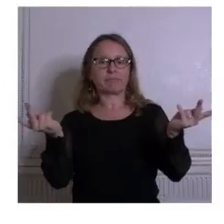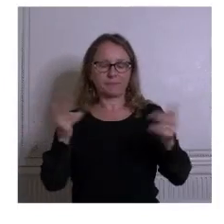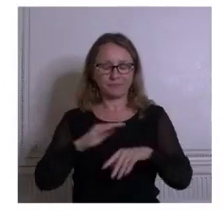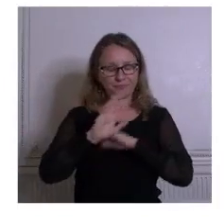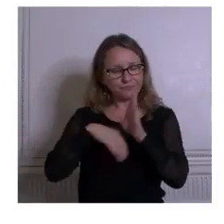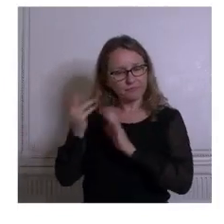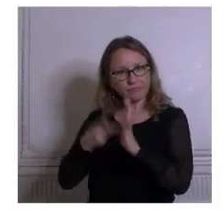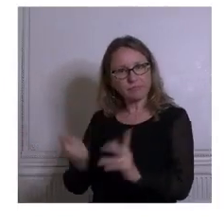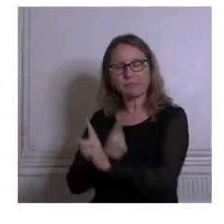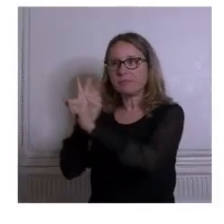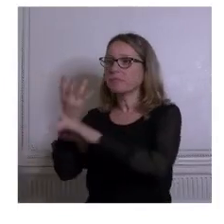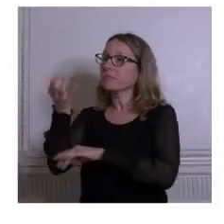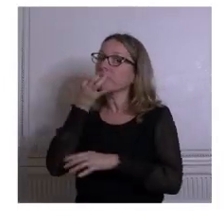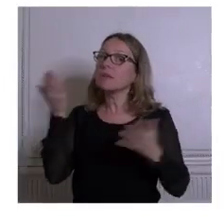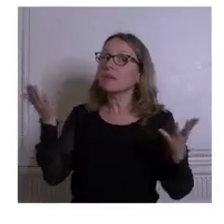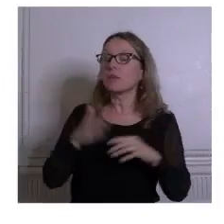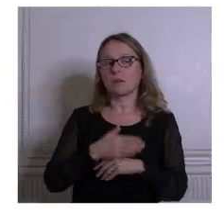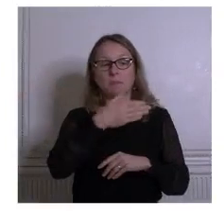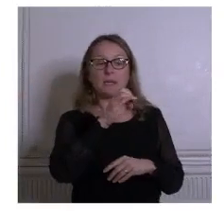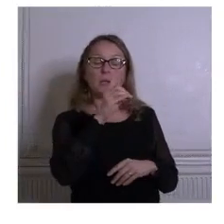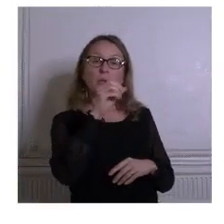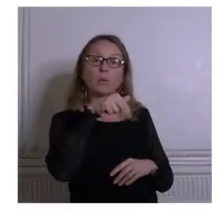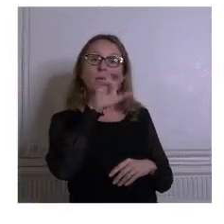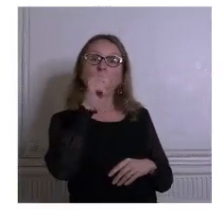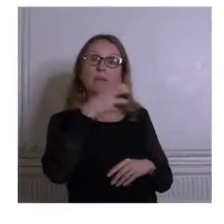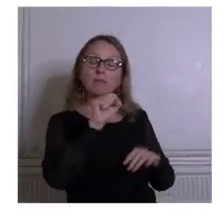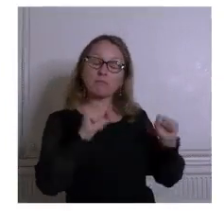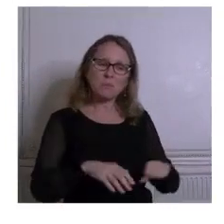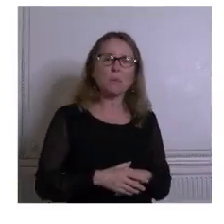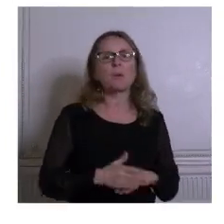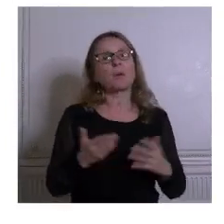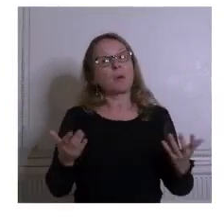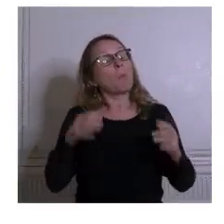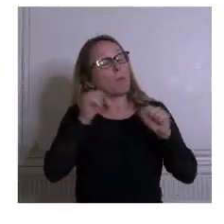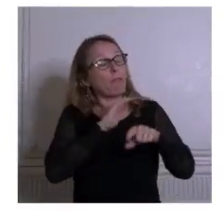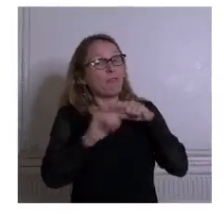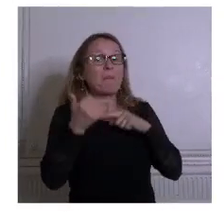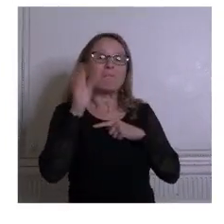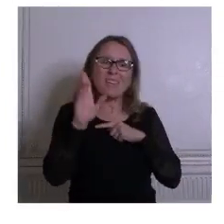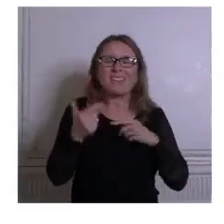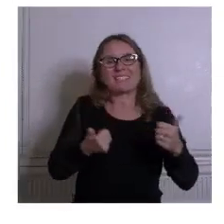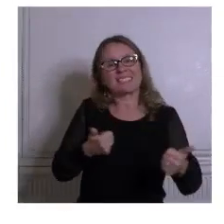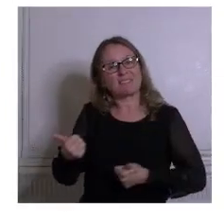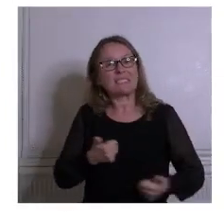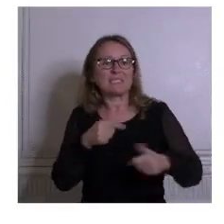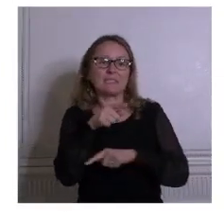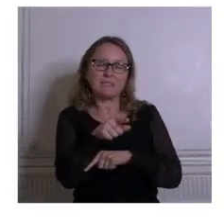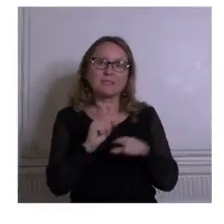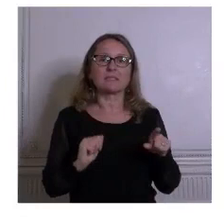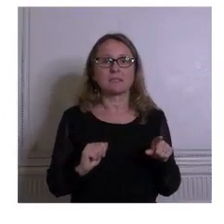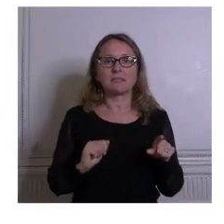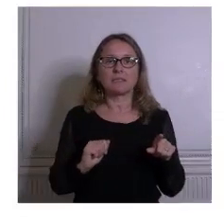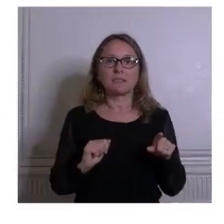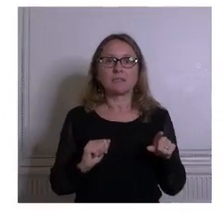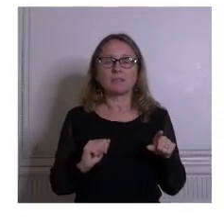seule preuve physique avec les prises de parole en réunion qui indique si des personnes, citoyens, élus, souhaitent ou non la réouverture de la